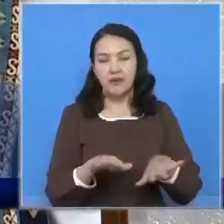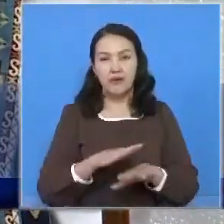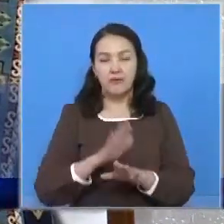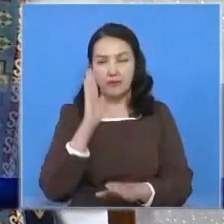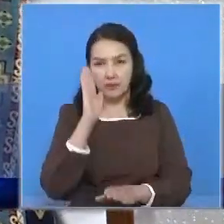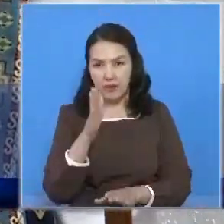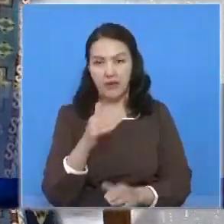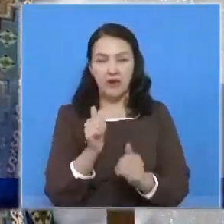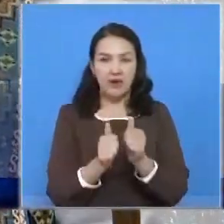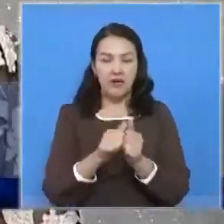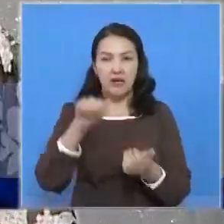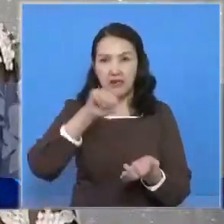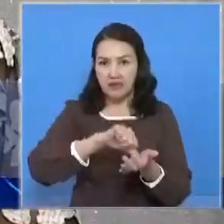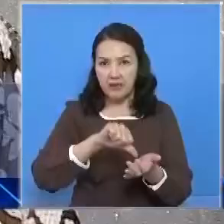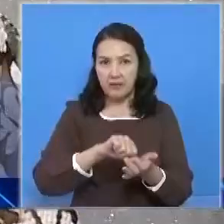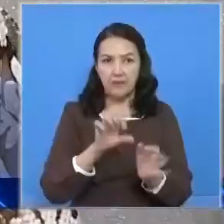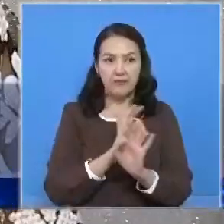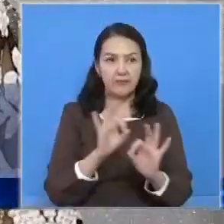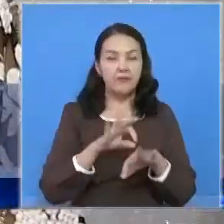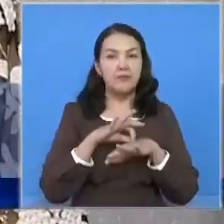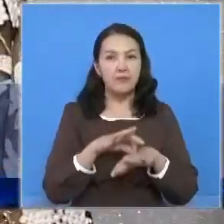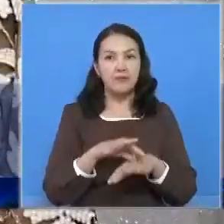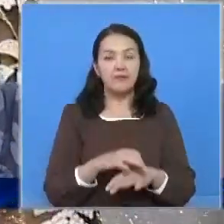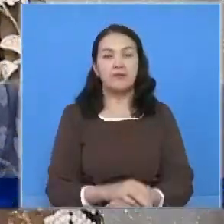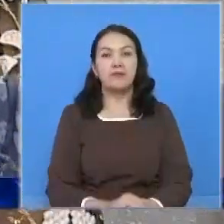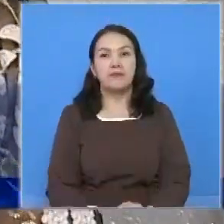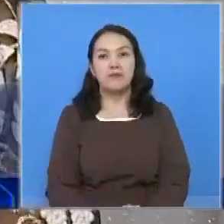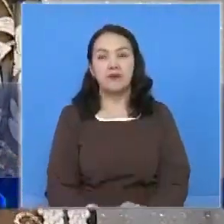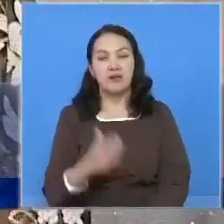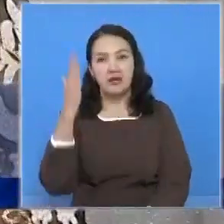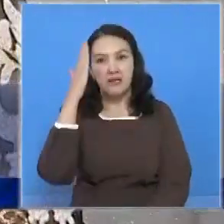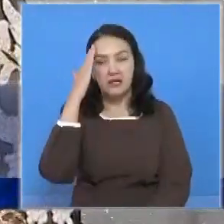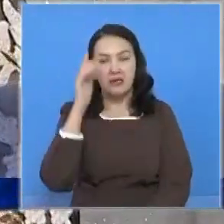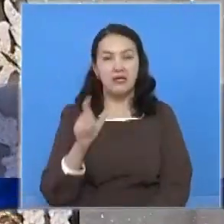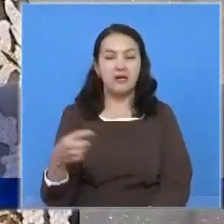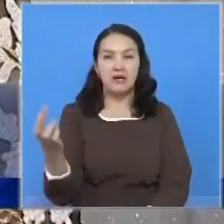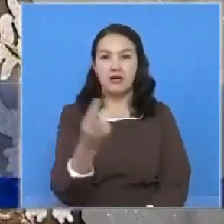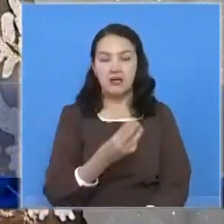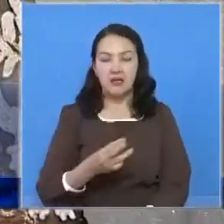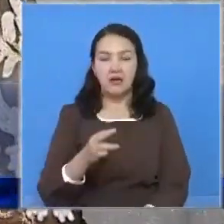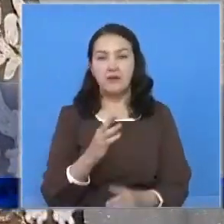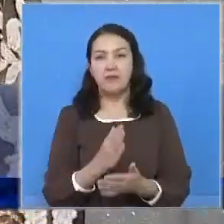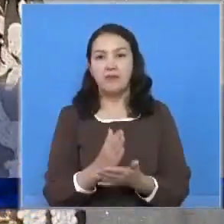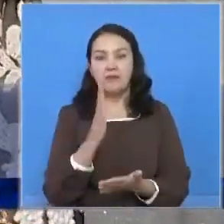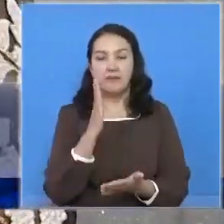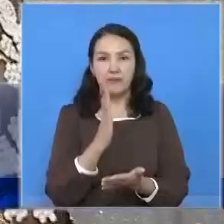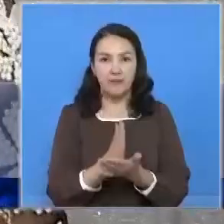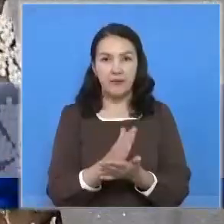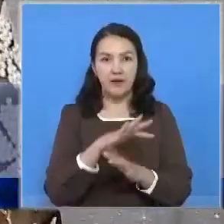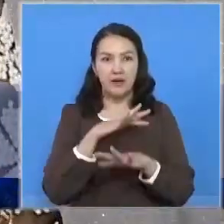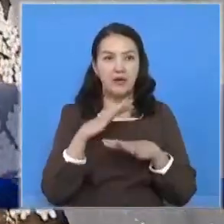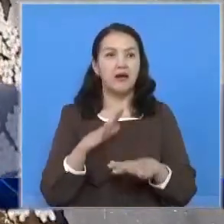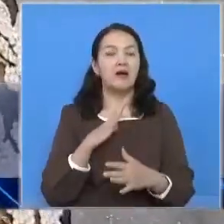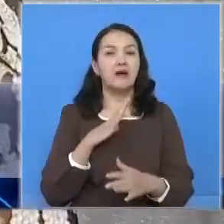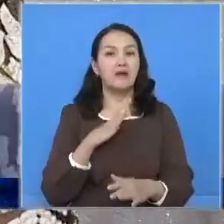шараларға қатыса берейік. Керемет өтті. Өз дәрежесінде таланттар, Шалқар өңіріндегі таланттар талай